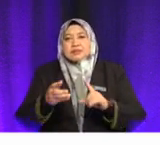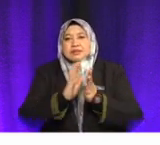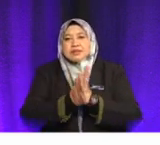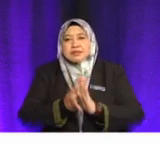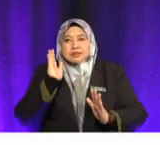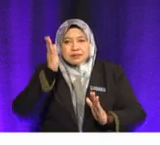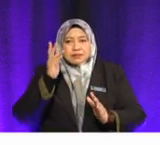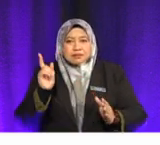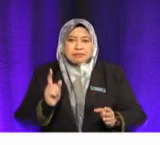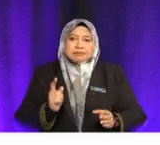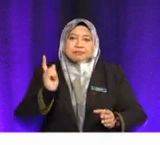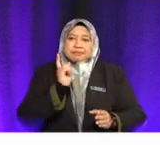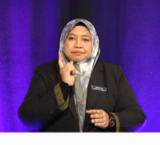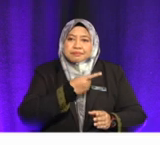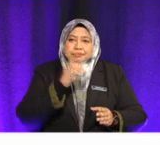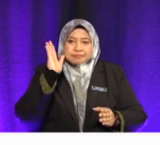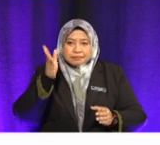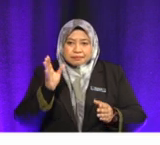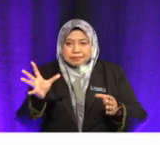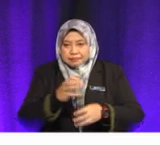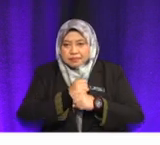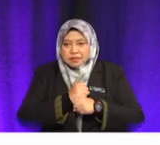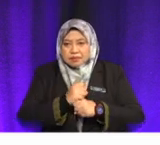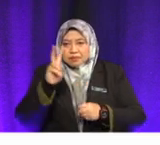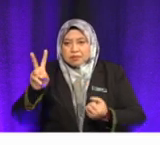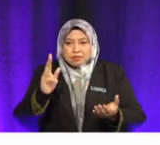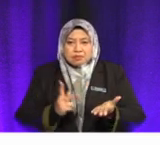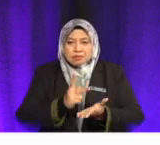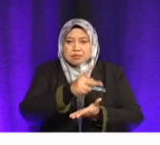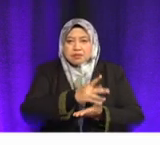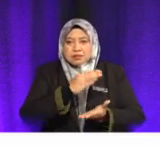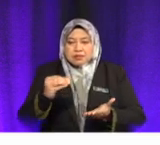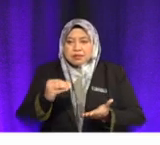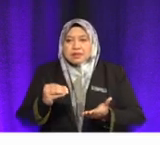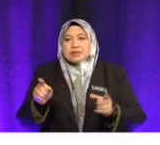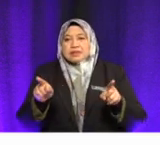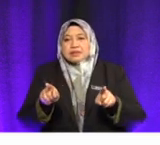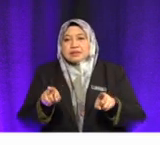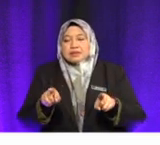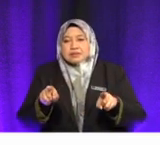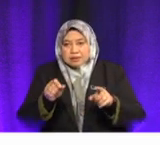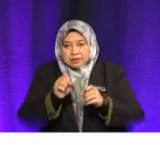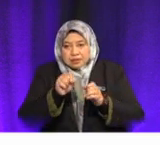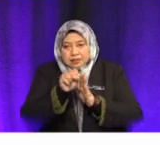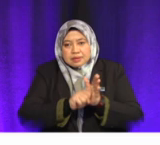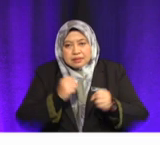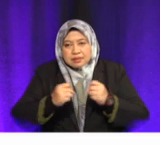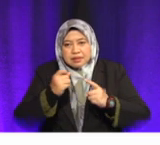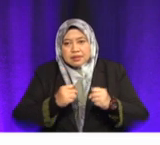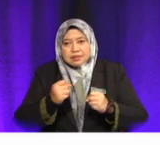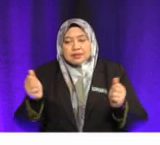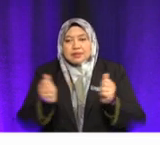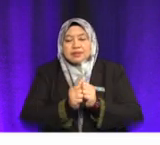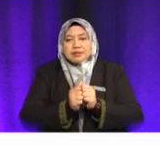oke yang selalu dengan garis i b Oke jadi Lucas ini adalah dua